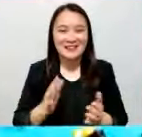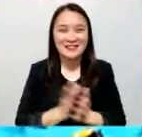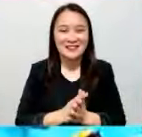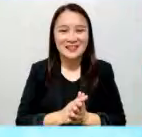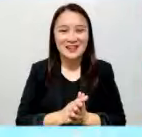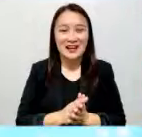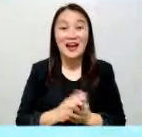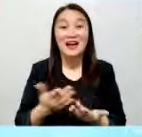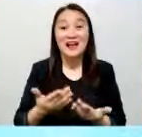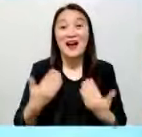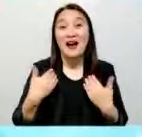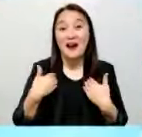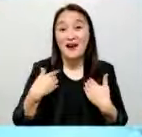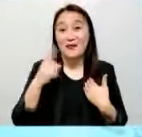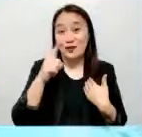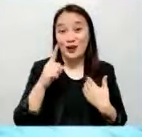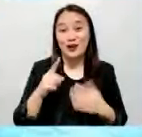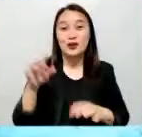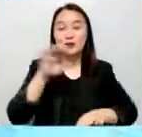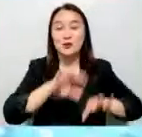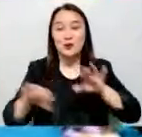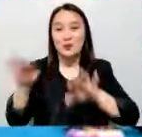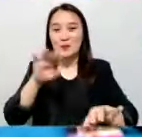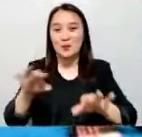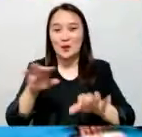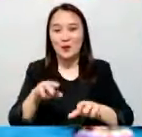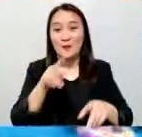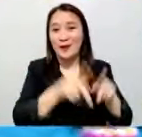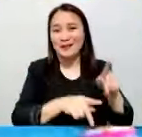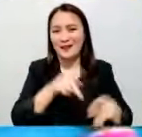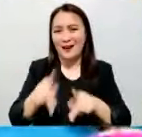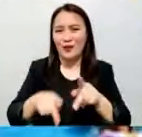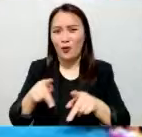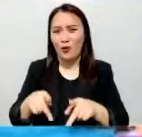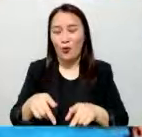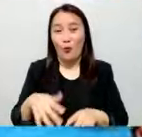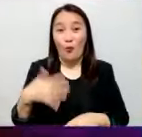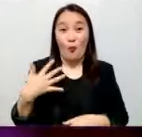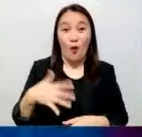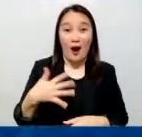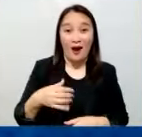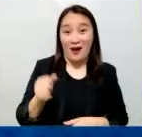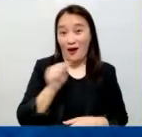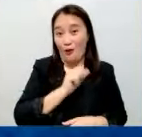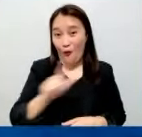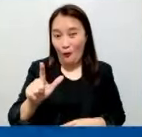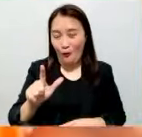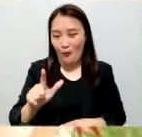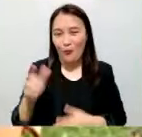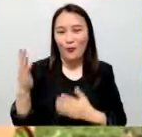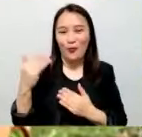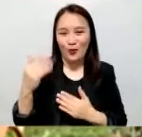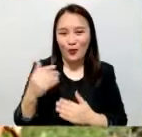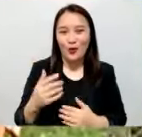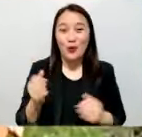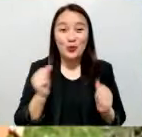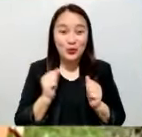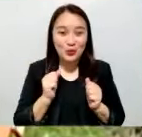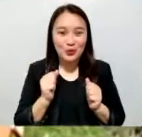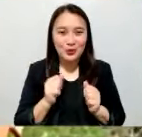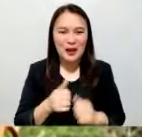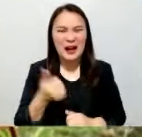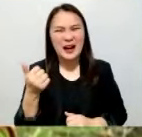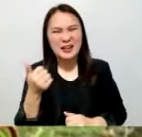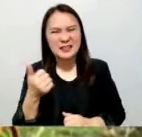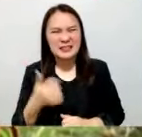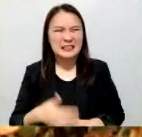isang swimming pool. Kaya mga tao doon, napapa sana all, sana cool. Yung iba cannot stand